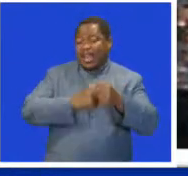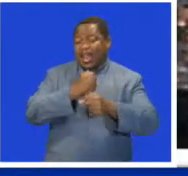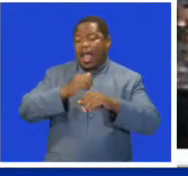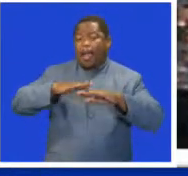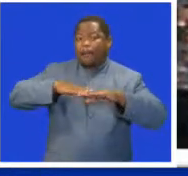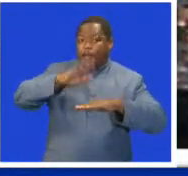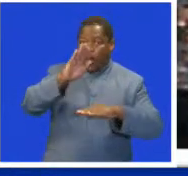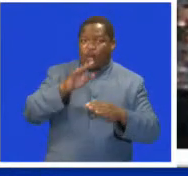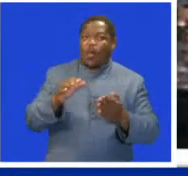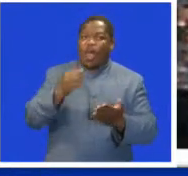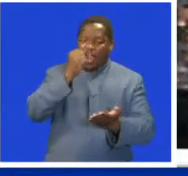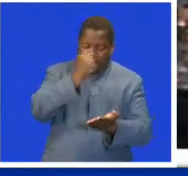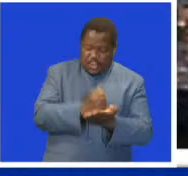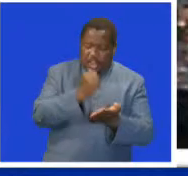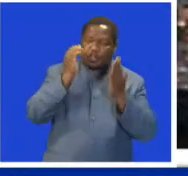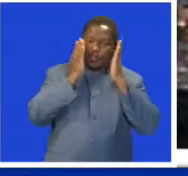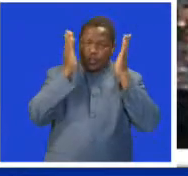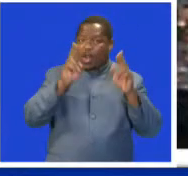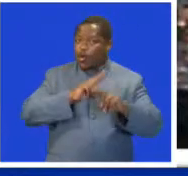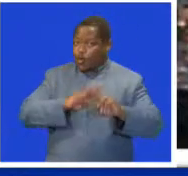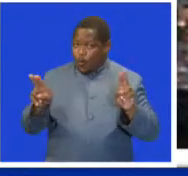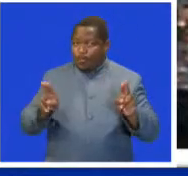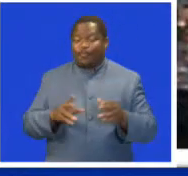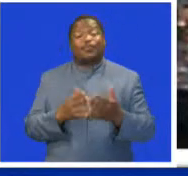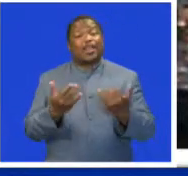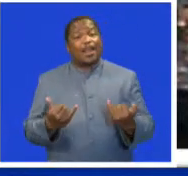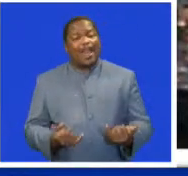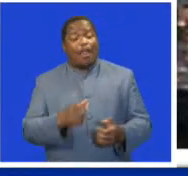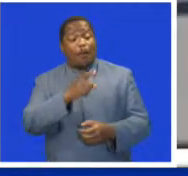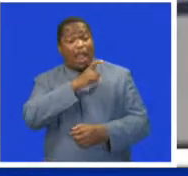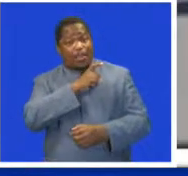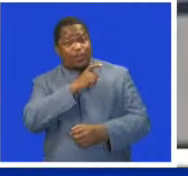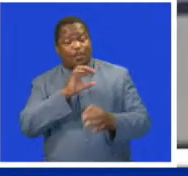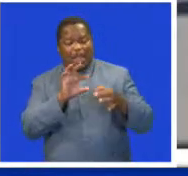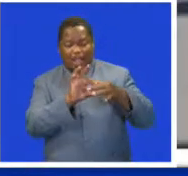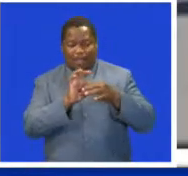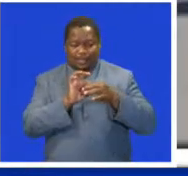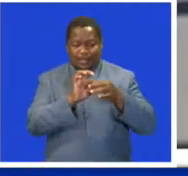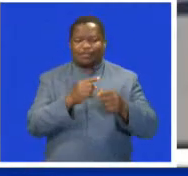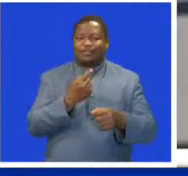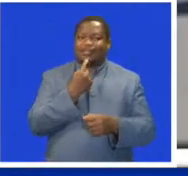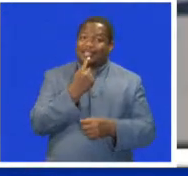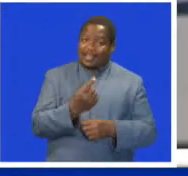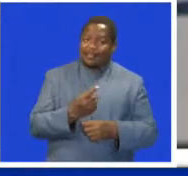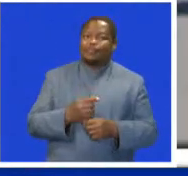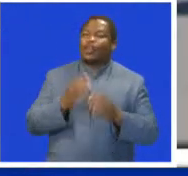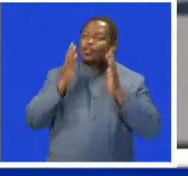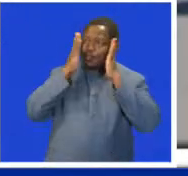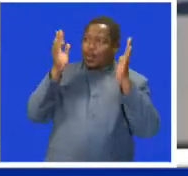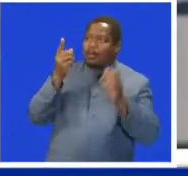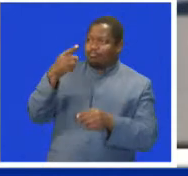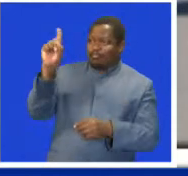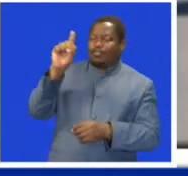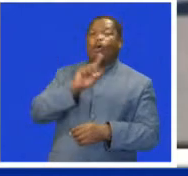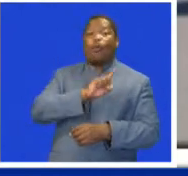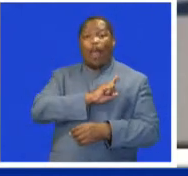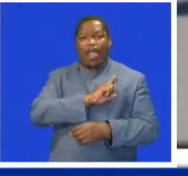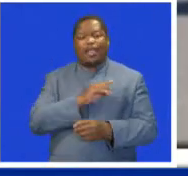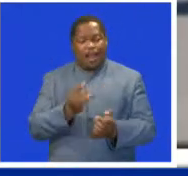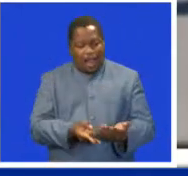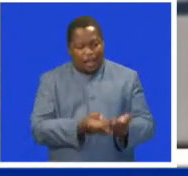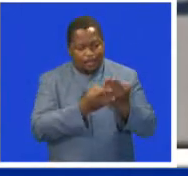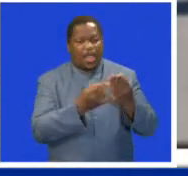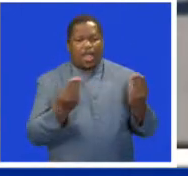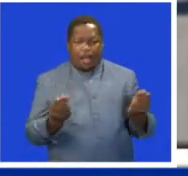lomthetho kuvikela bona abathengi kanye nemvelo. Lo mthetho wokungenisa timoto letiketa